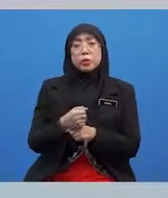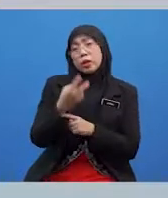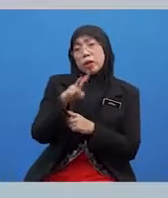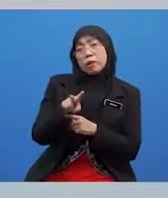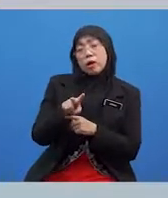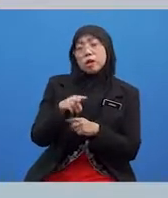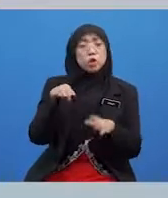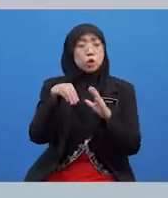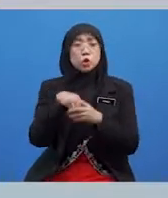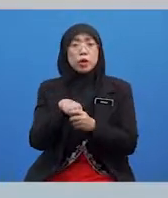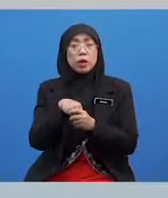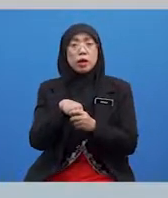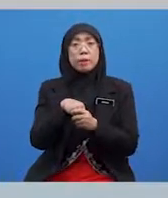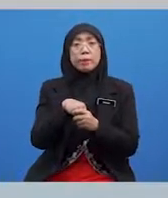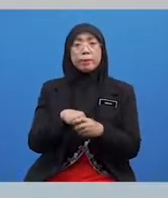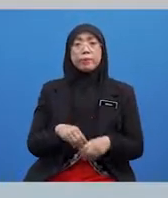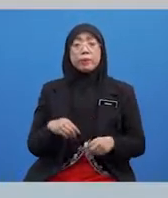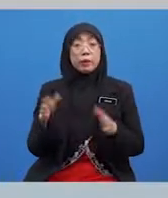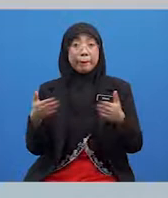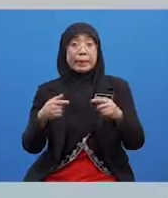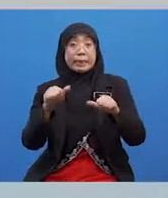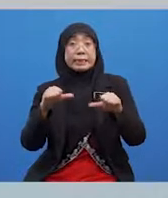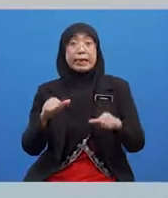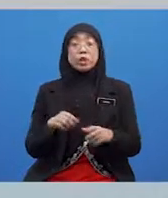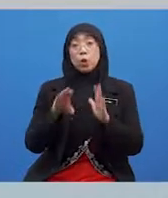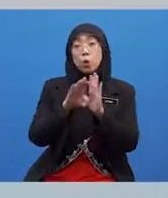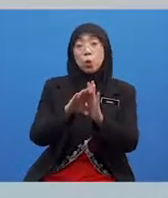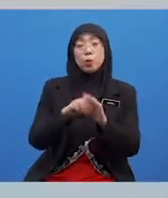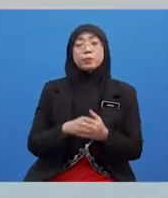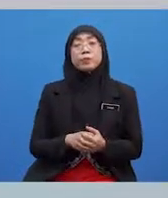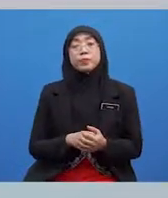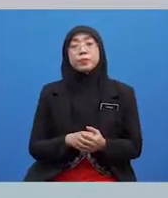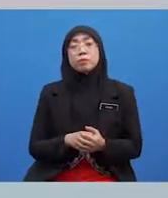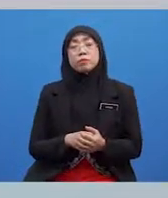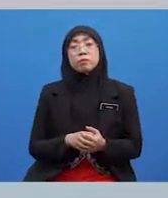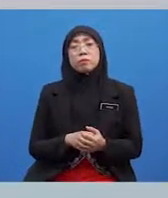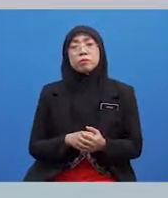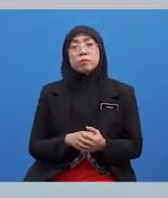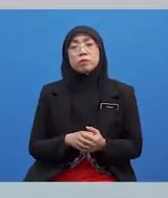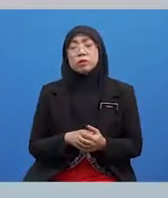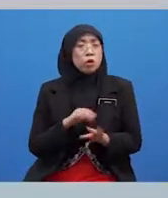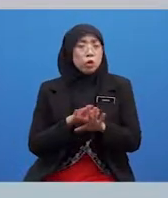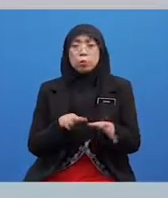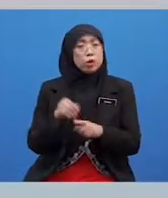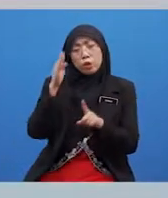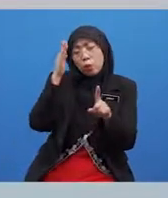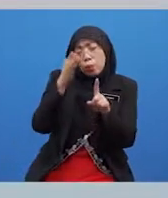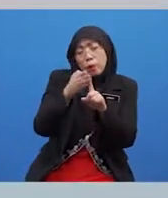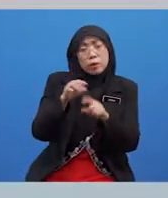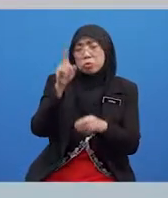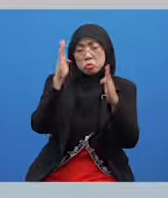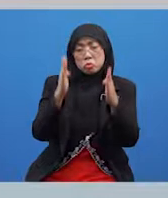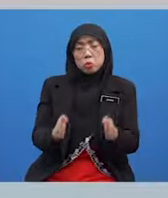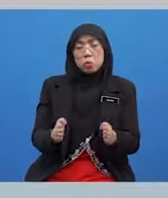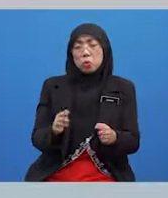individu dan persekitaran bukan saja dipengaruhi antara satu sama lain, tetapi ia